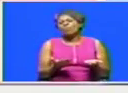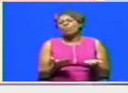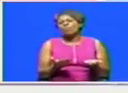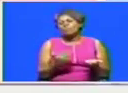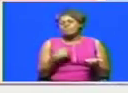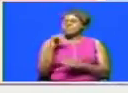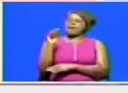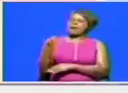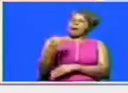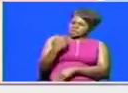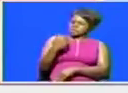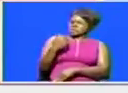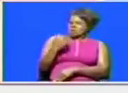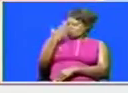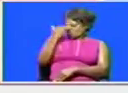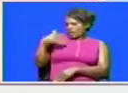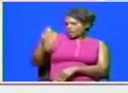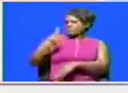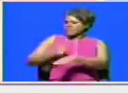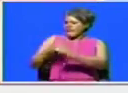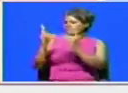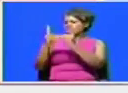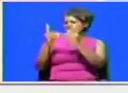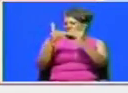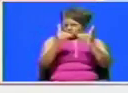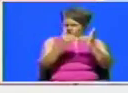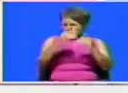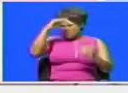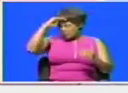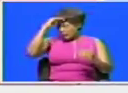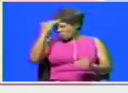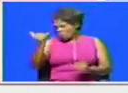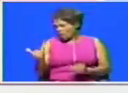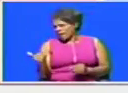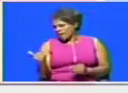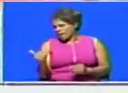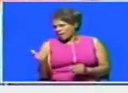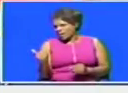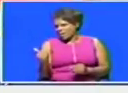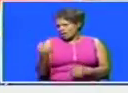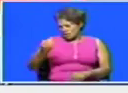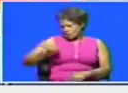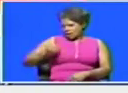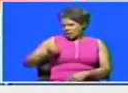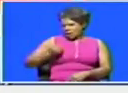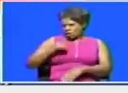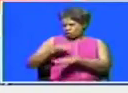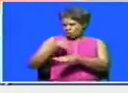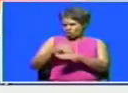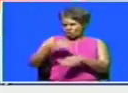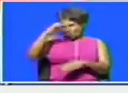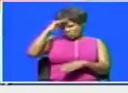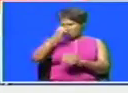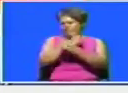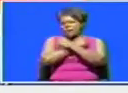swali mimi wanajiuliza. Kwa nini kila mara ukiitwa date lazima iwe ni kwa ba? Kwa sababu wale wakina dada ambao wanaitwa kwenye ba wanapenda